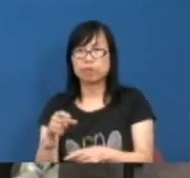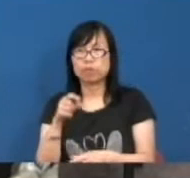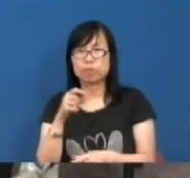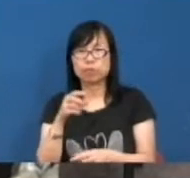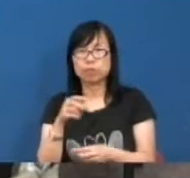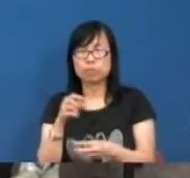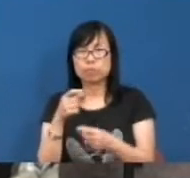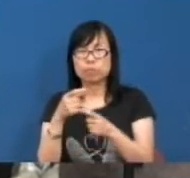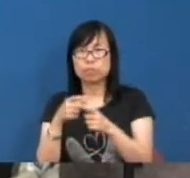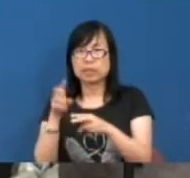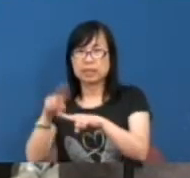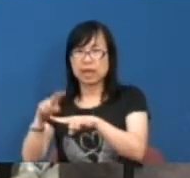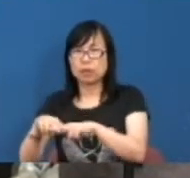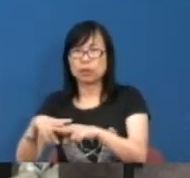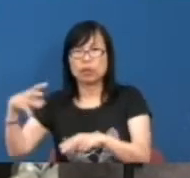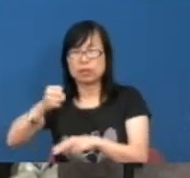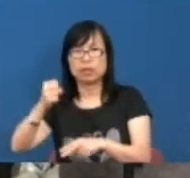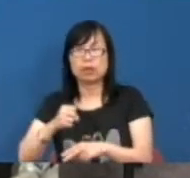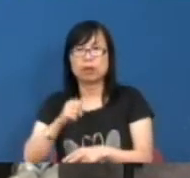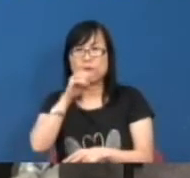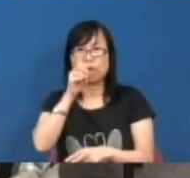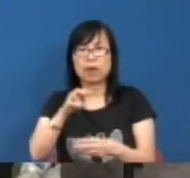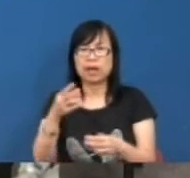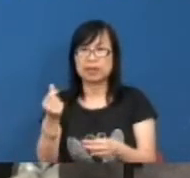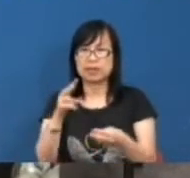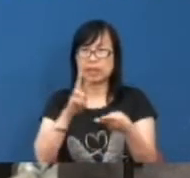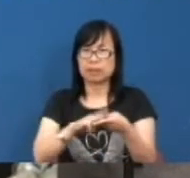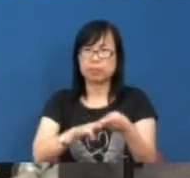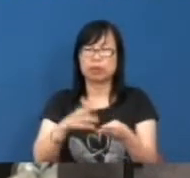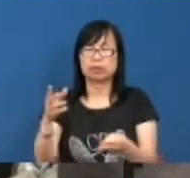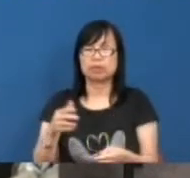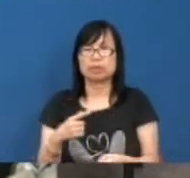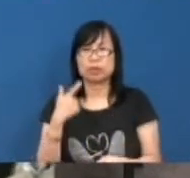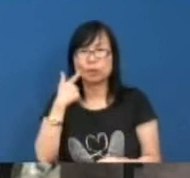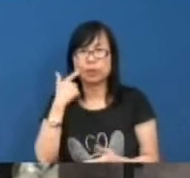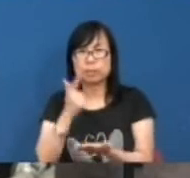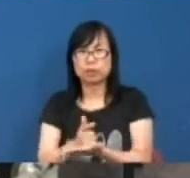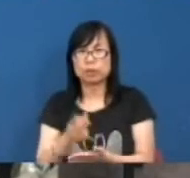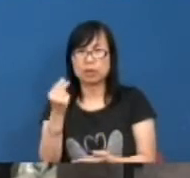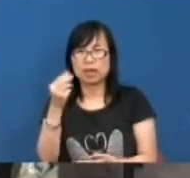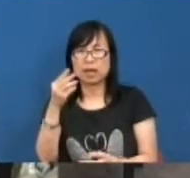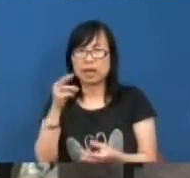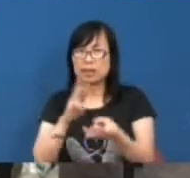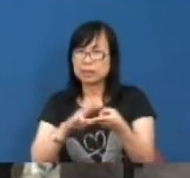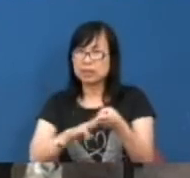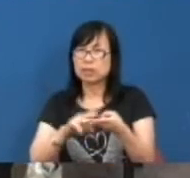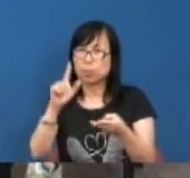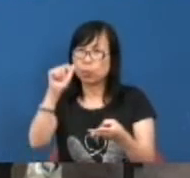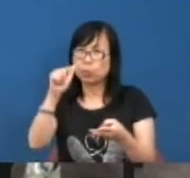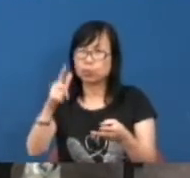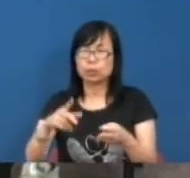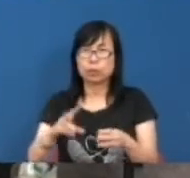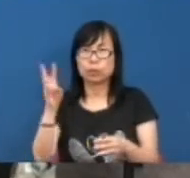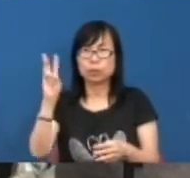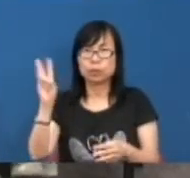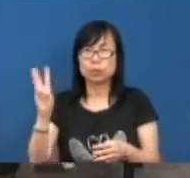話喺沙田即係嘅污水廠可唔可以調動？其實幾嚴重喎，你知唔知？喺沙田污水廠嗱，即係我唔係講個，我唔論個土